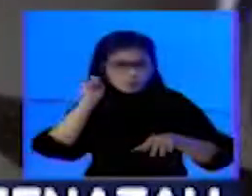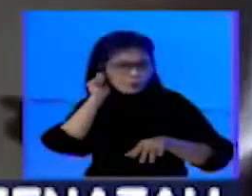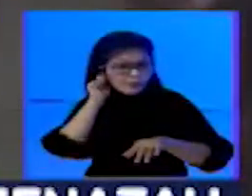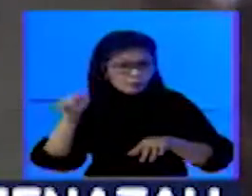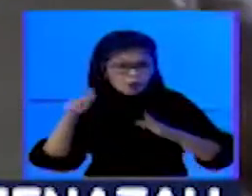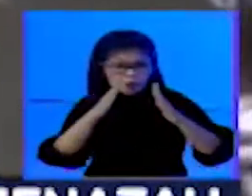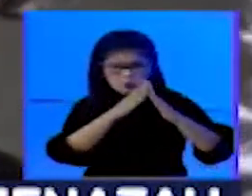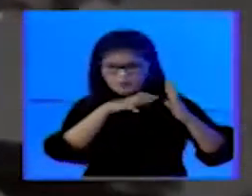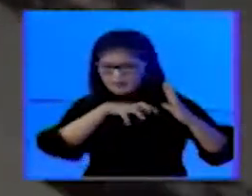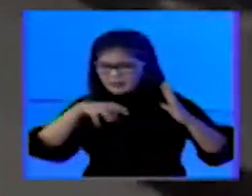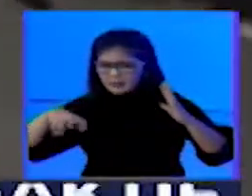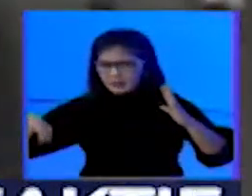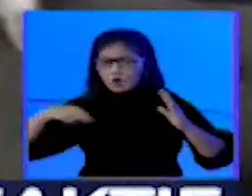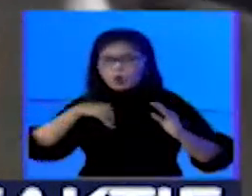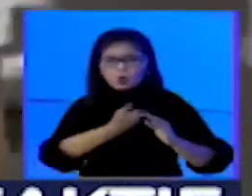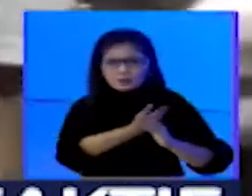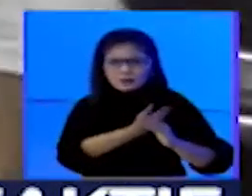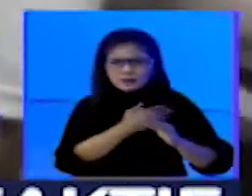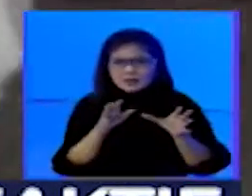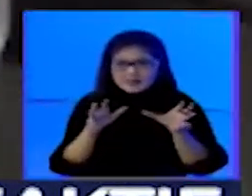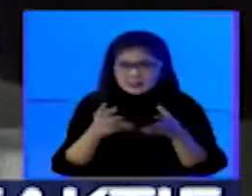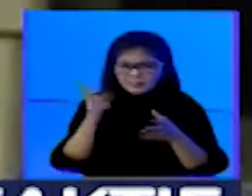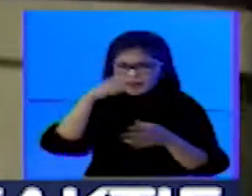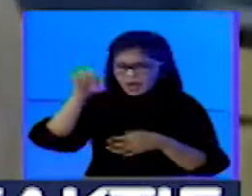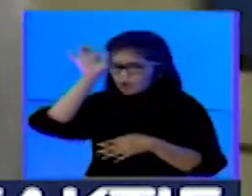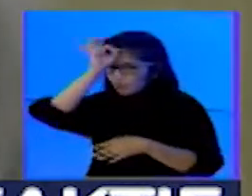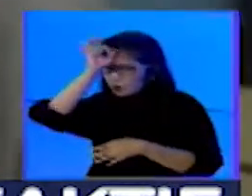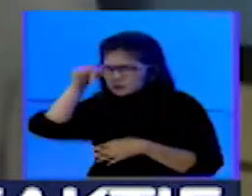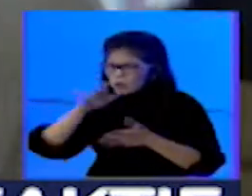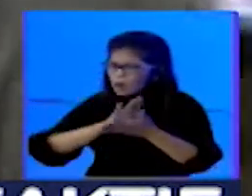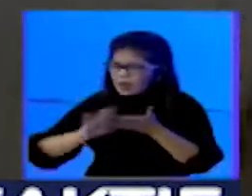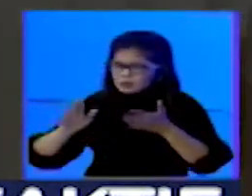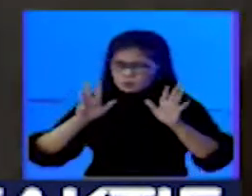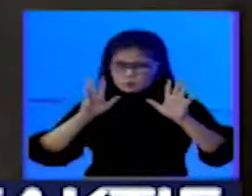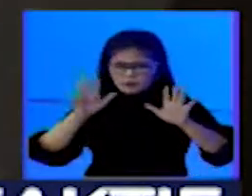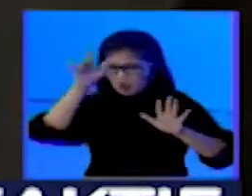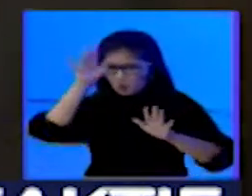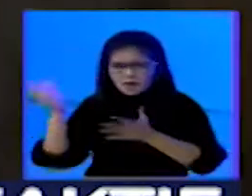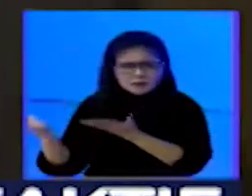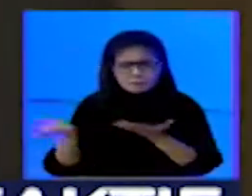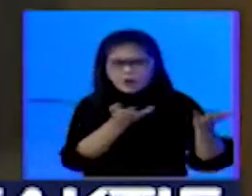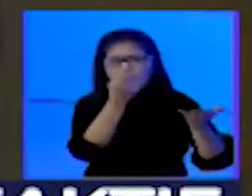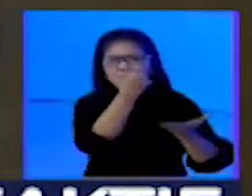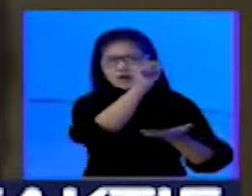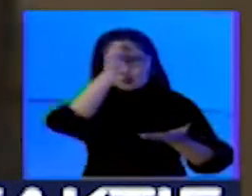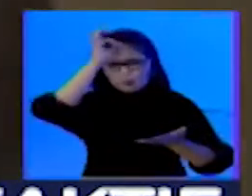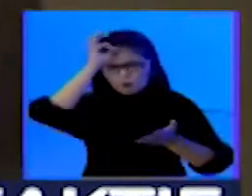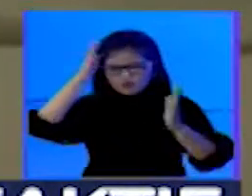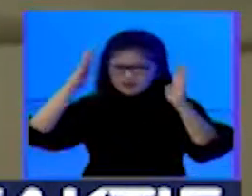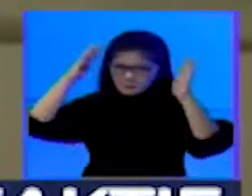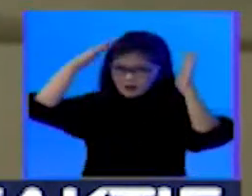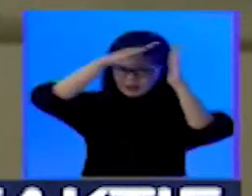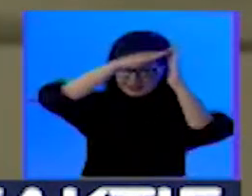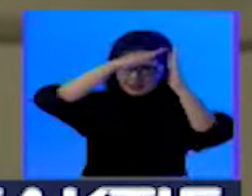korban. Tim Jatanras Polrestabes Makassar langsung membawa 9 warga ke Mapolrestabes Makassar. Sebelumnya